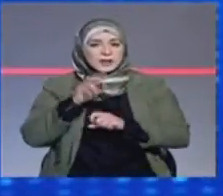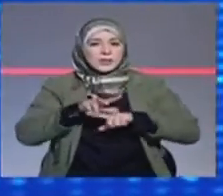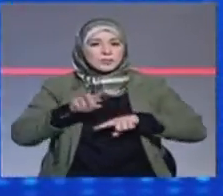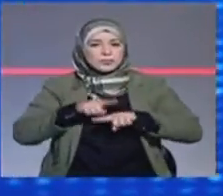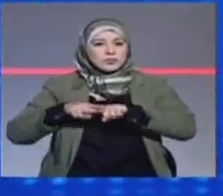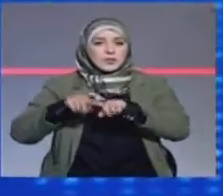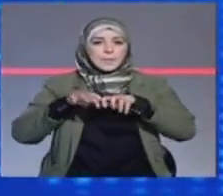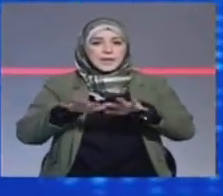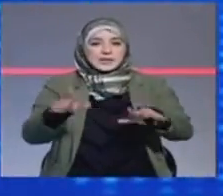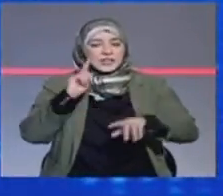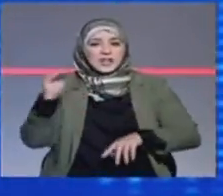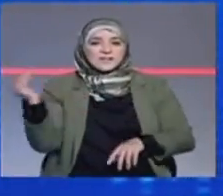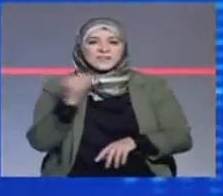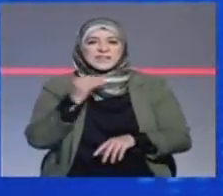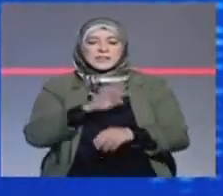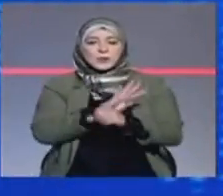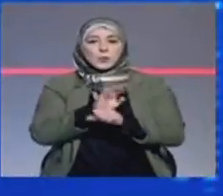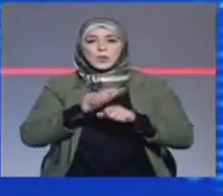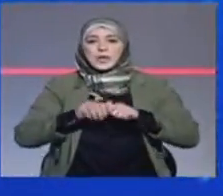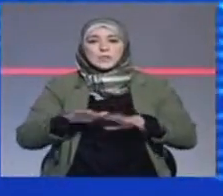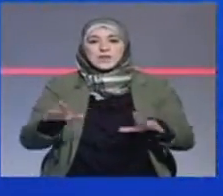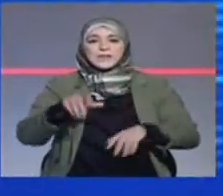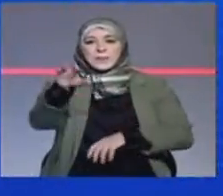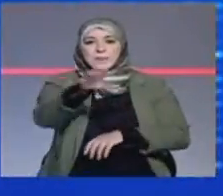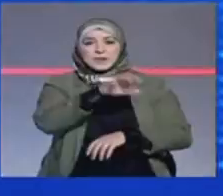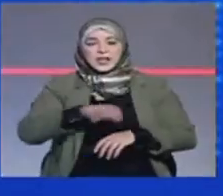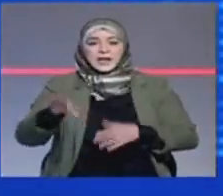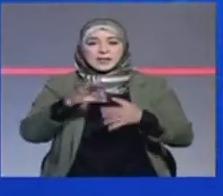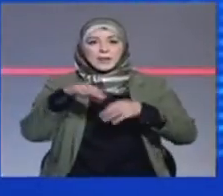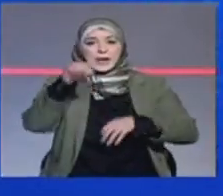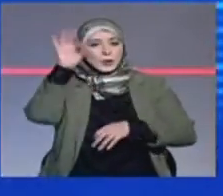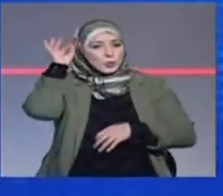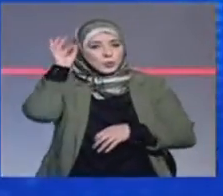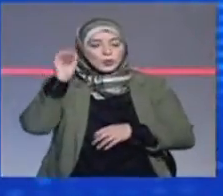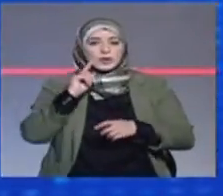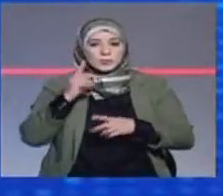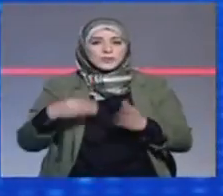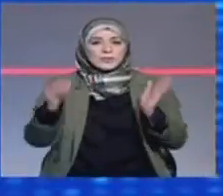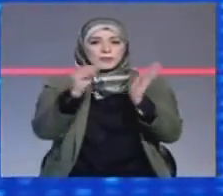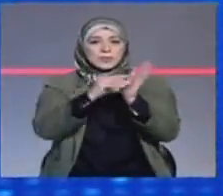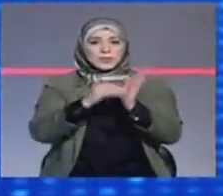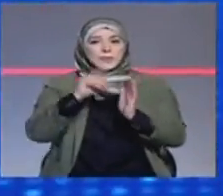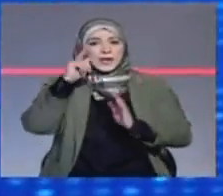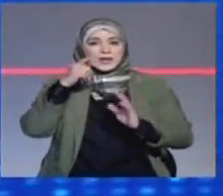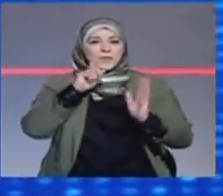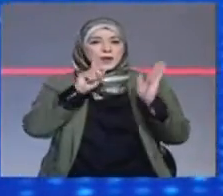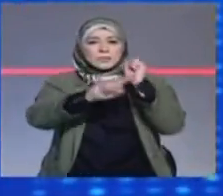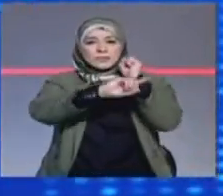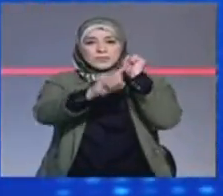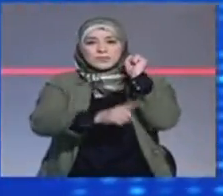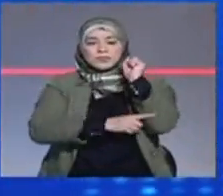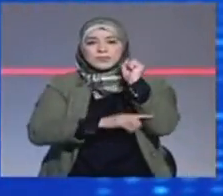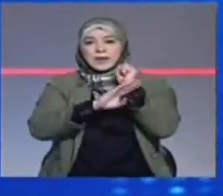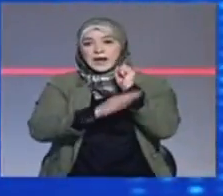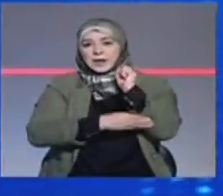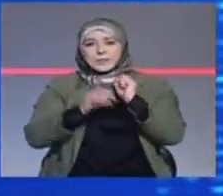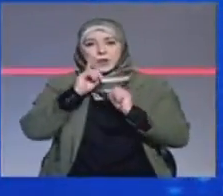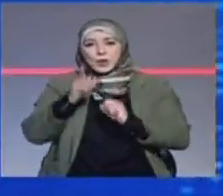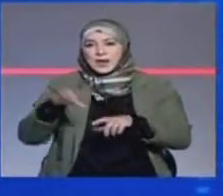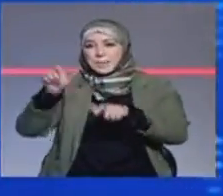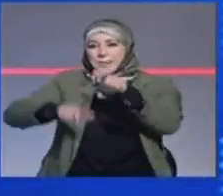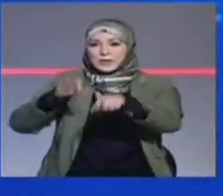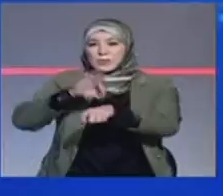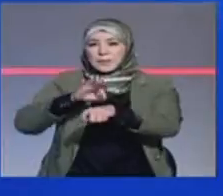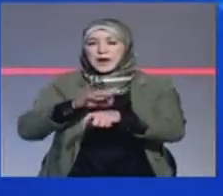إلى تسارع انتشار وباء كورونا في بعض الجهات، معلنا نظافة الحوامل والحالات المصابة بعدة